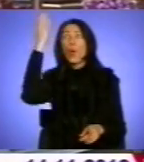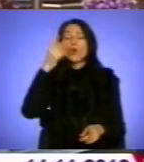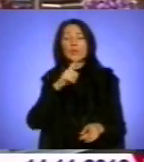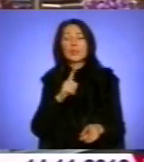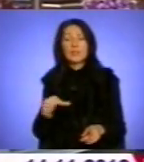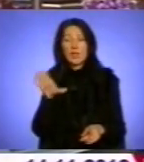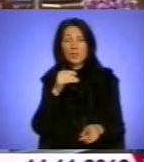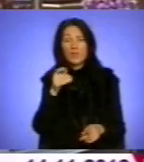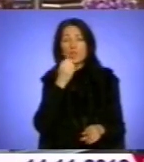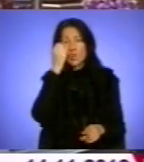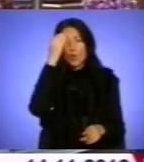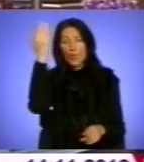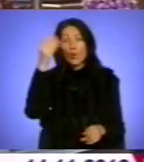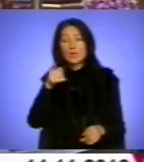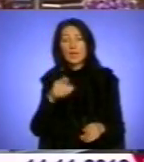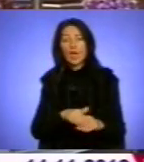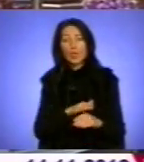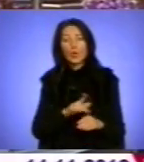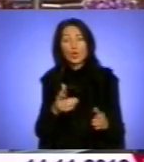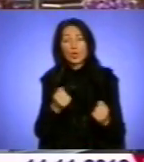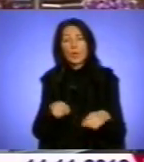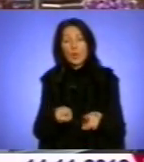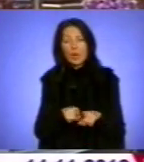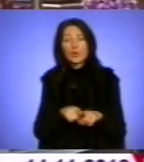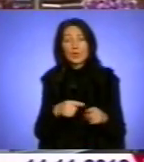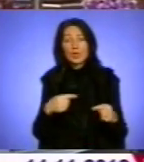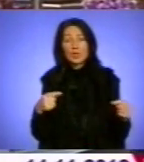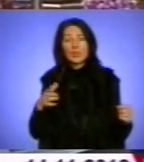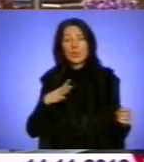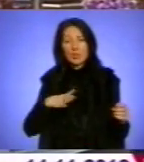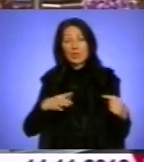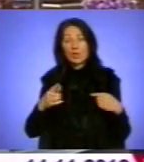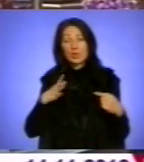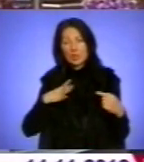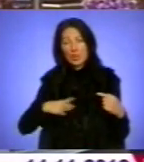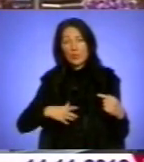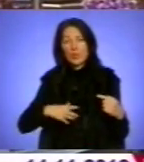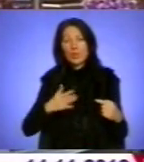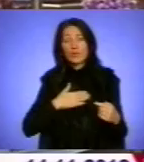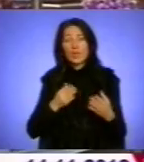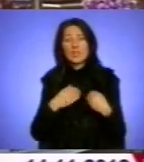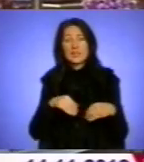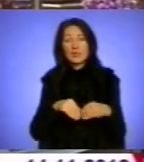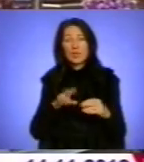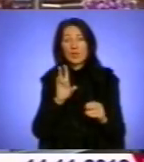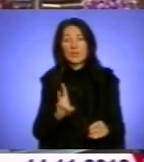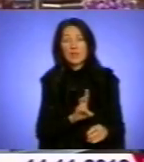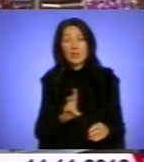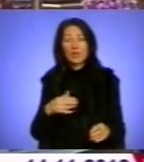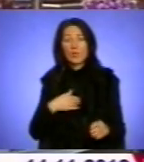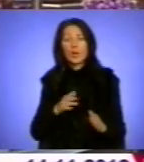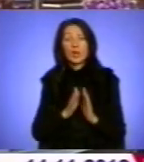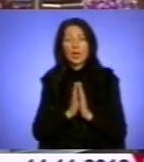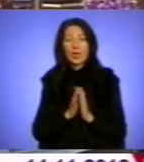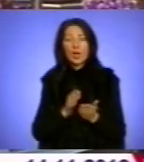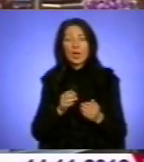Богові за те добро, яке отримав, а також і за певні терпіння. Зокрема, в нашій східній церкві ми правимо літургію святого Івана